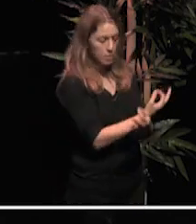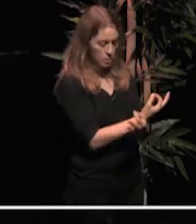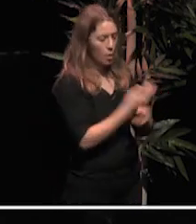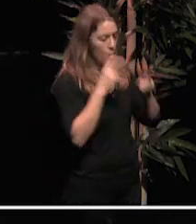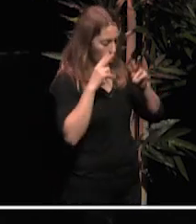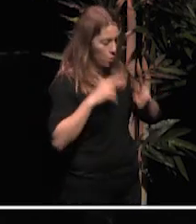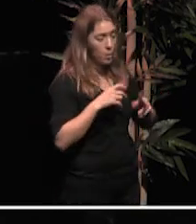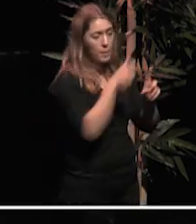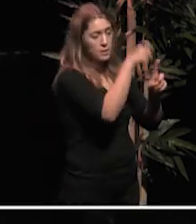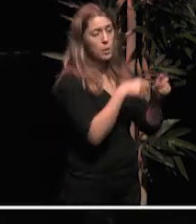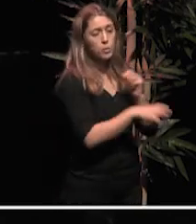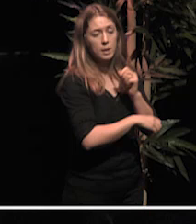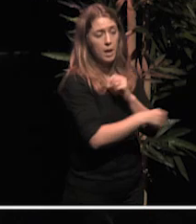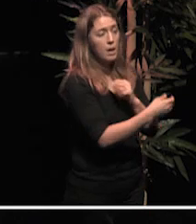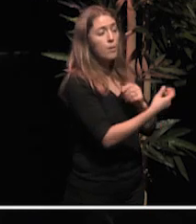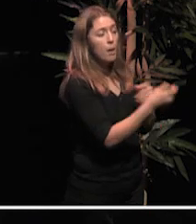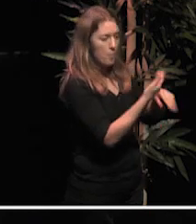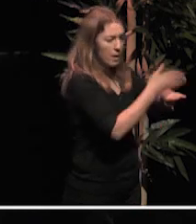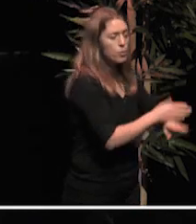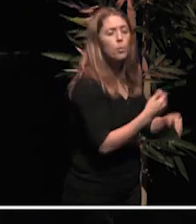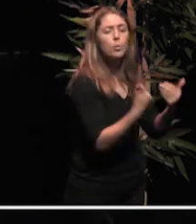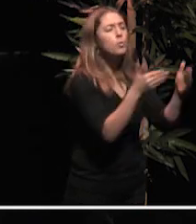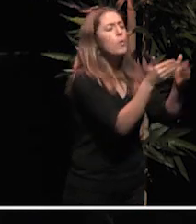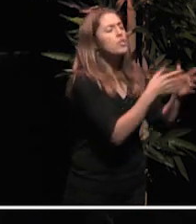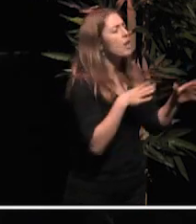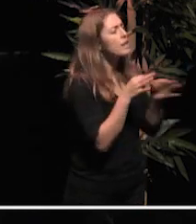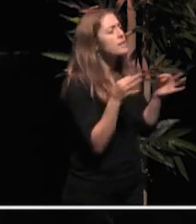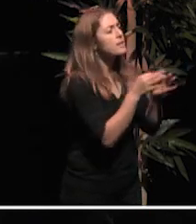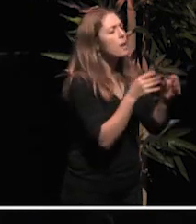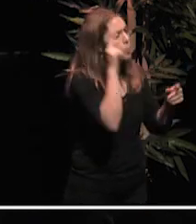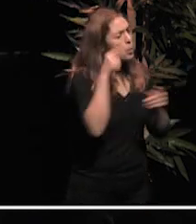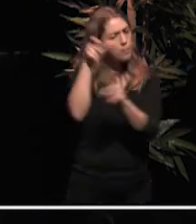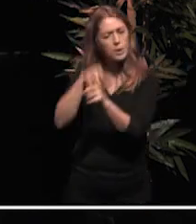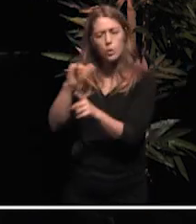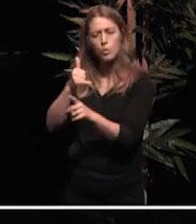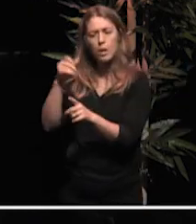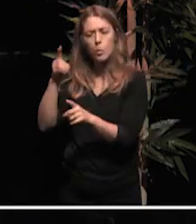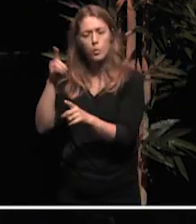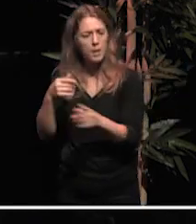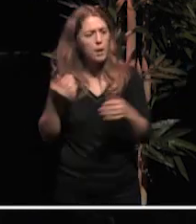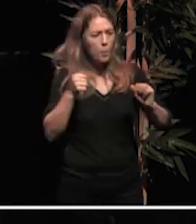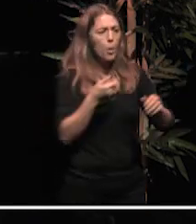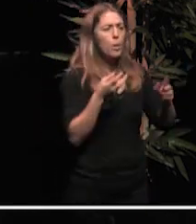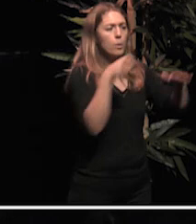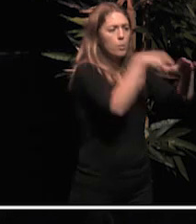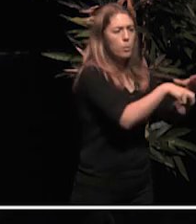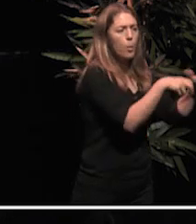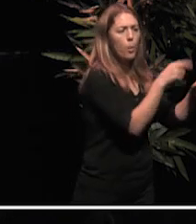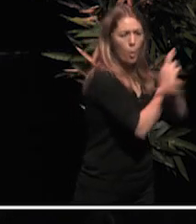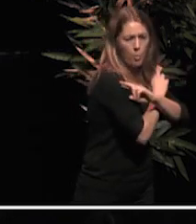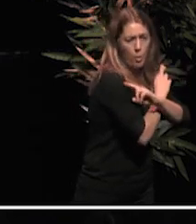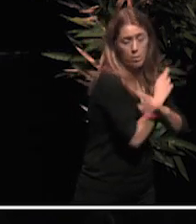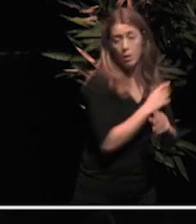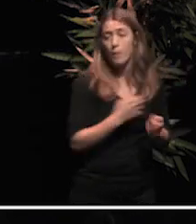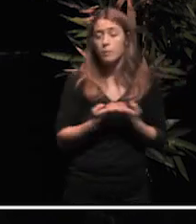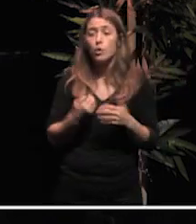prévu. Elle a demandé, est-ce qu'il y a une salle où Joël de René peut se recueillir? Je fais 1 demi-heure de méditation. Et ça, je le fais dès que je peux, dans un aéroport,